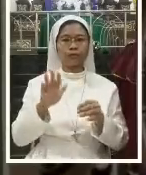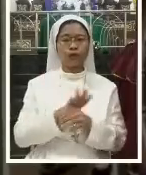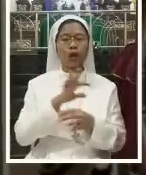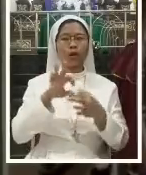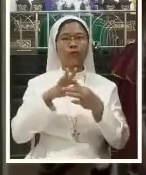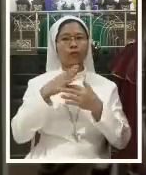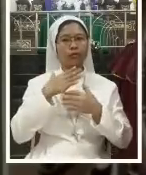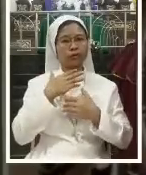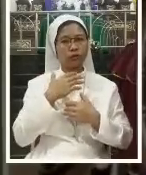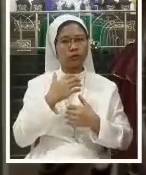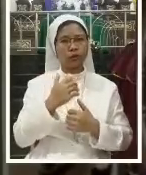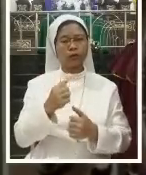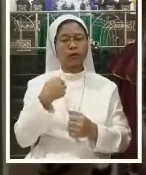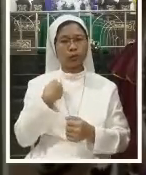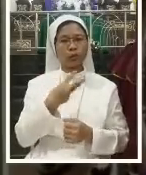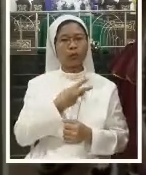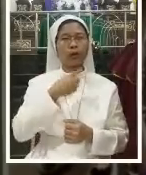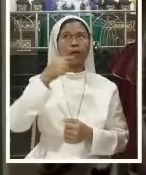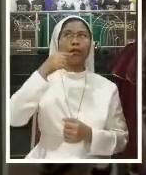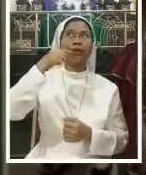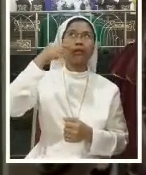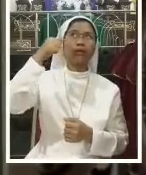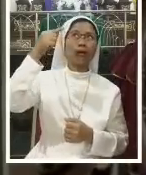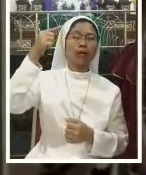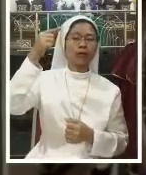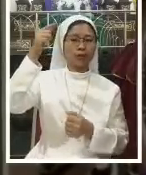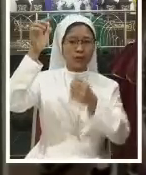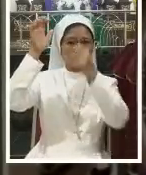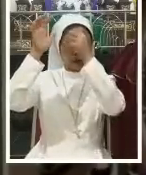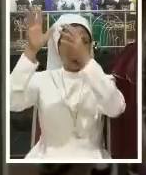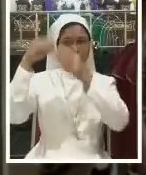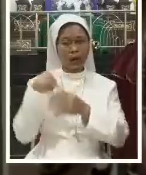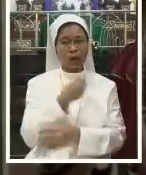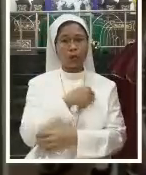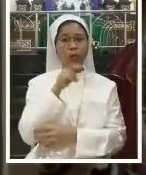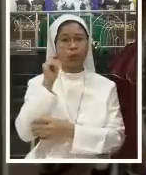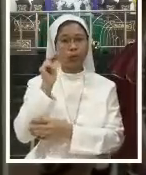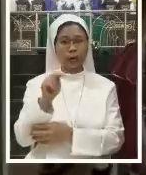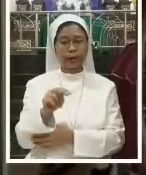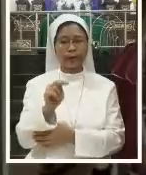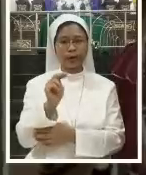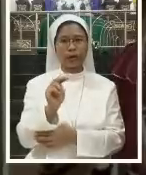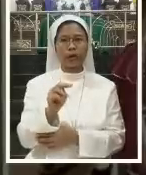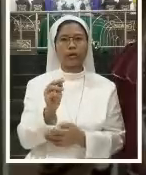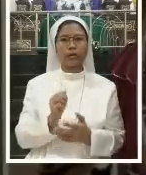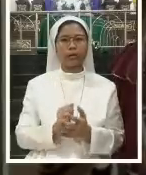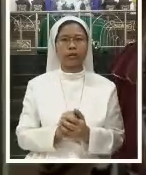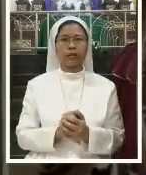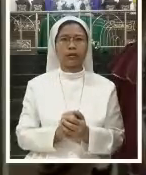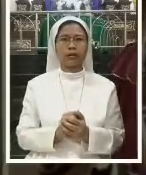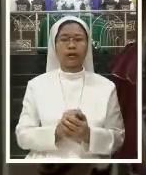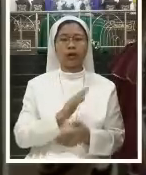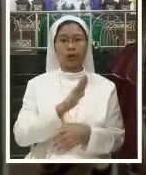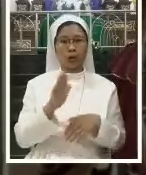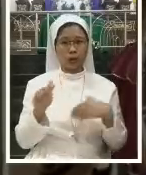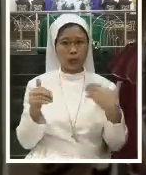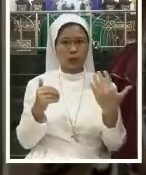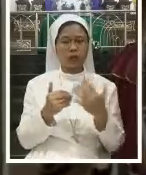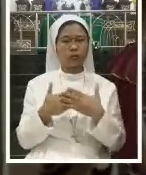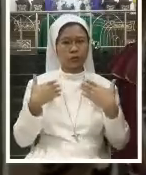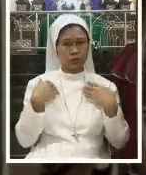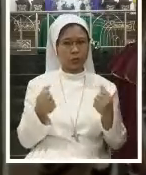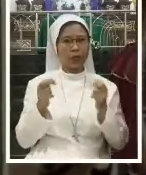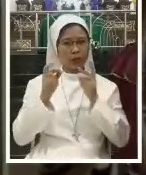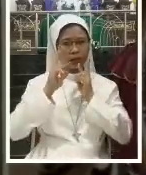pagsarig, ipaabot niya to sa Ama ang satuyang mga pangangaipo. Ang gabos mausog